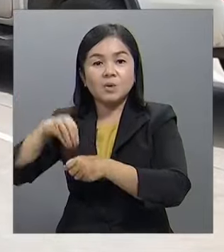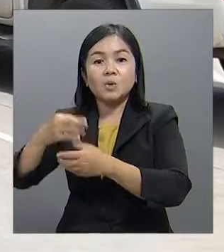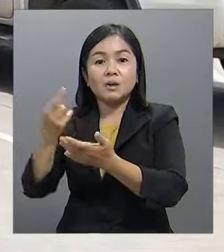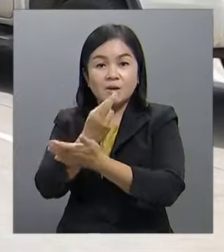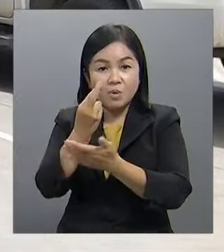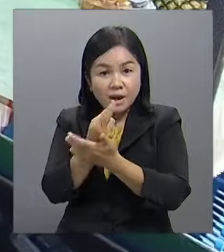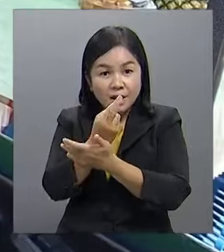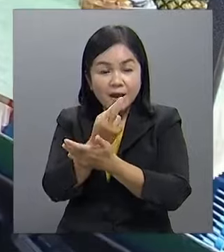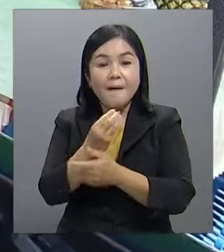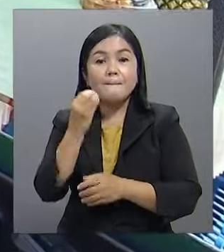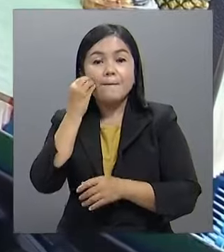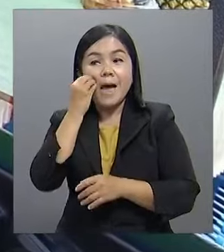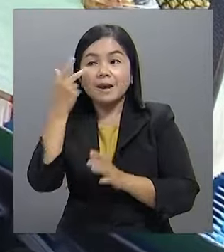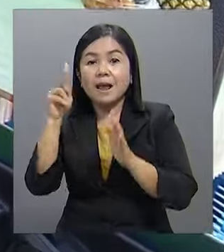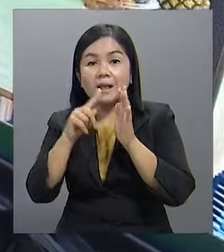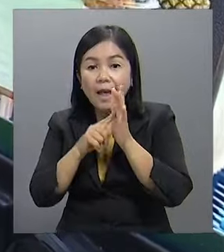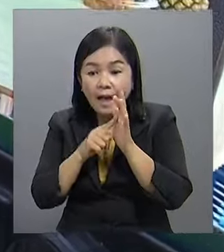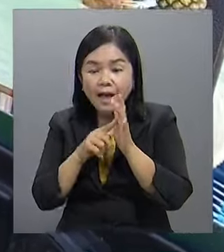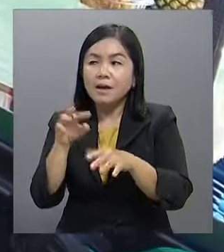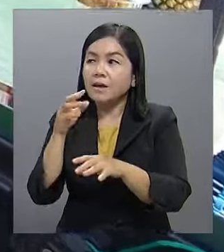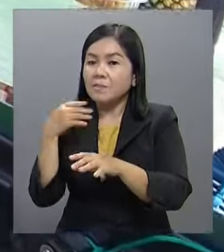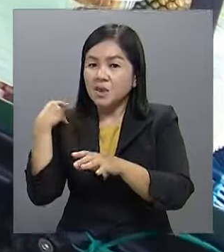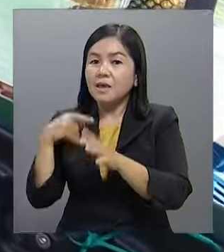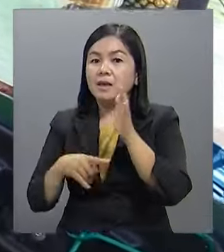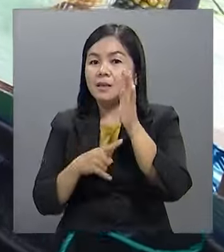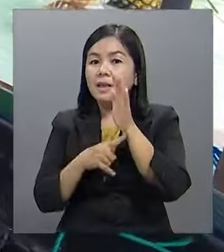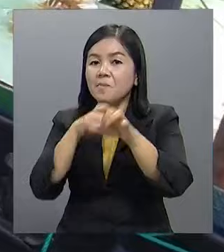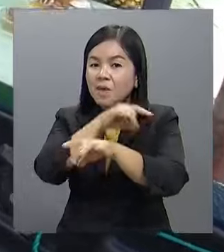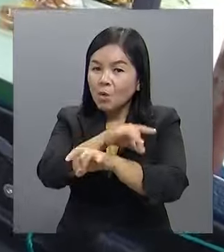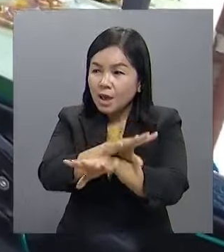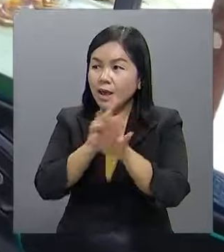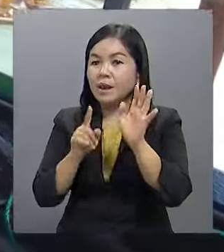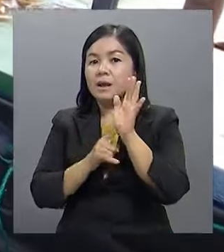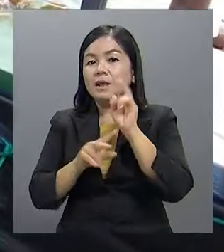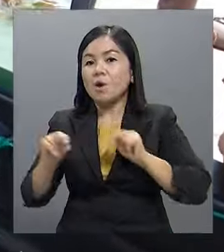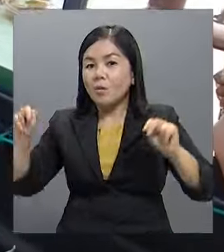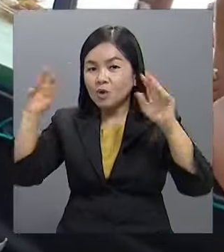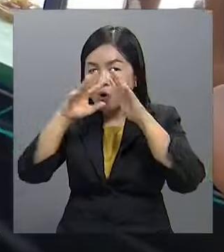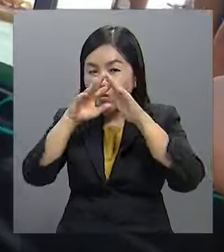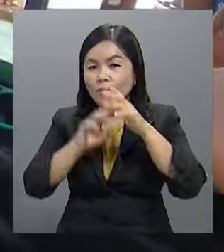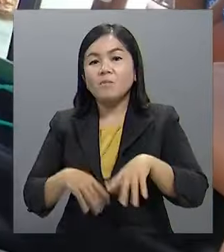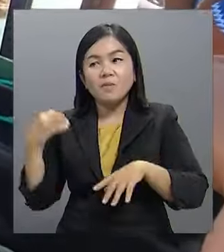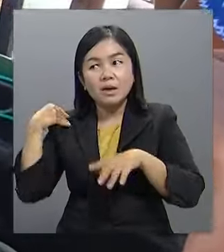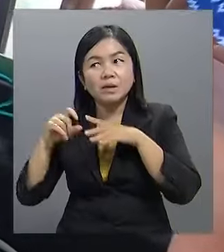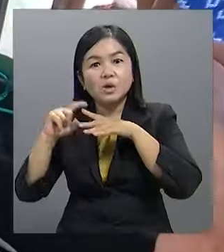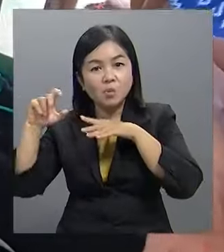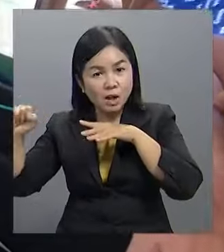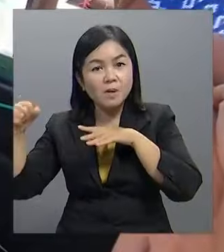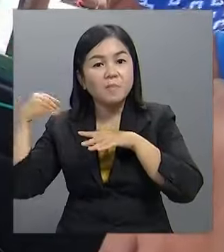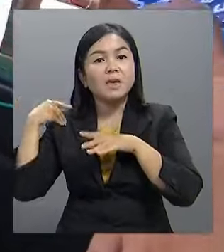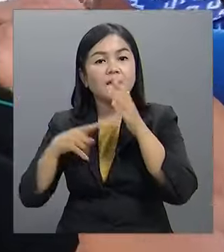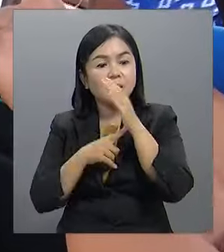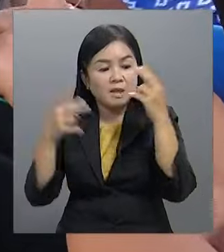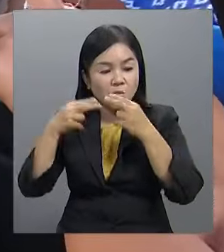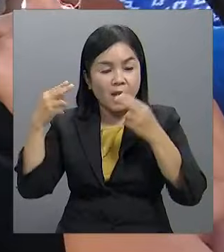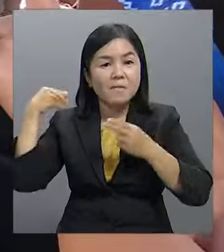าเนี่ยนะฮะก็ยังมีในจังหวัดเพชรบุรีนครปฐมสมุทรสงครามแล้วก็สมุทรสาครก็มีวางขายด้วยเช่นกันครับ โอ้ต้องบอกว่าดีมากๆเลยนะ